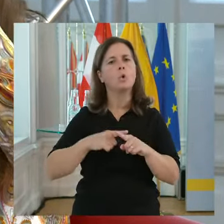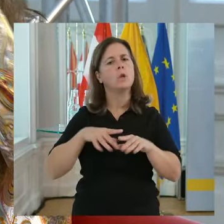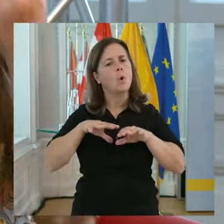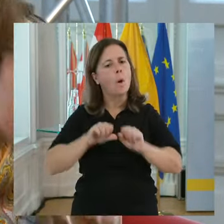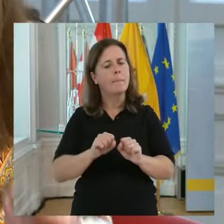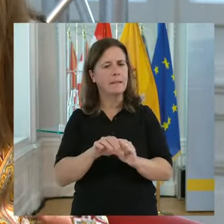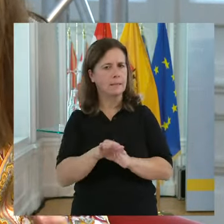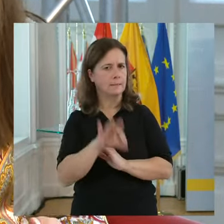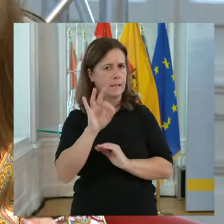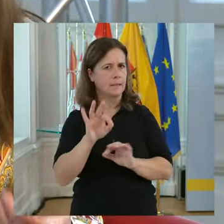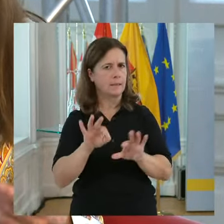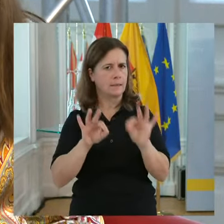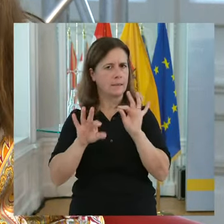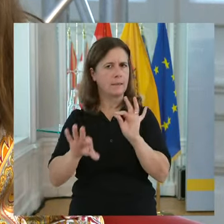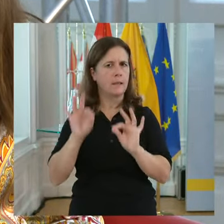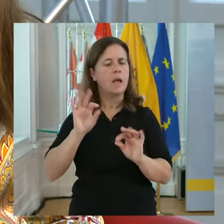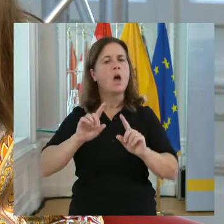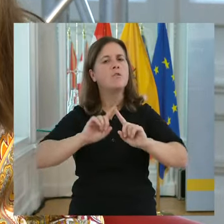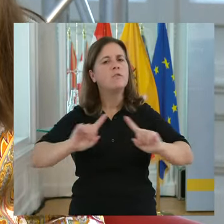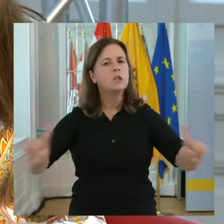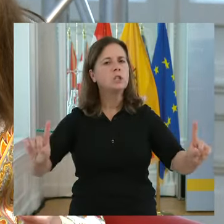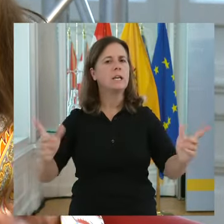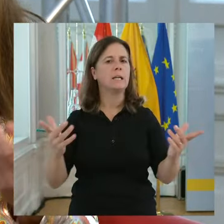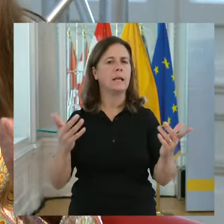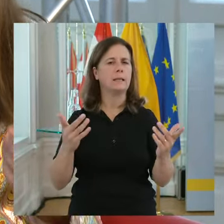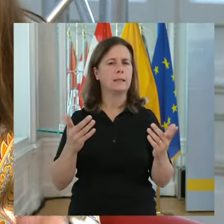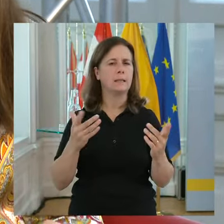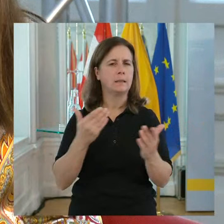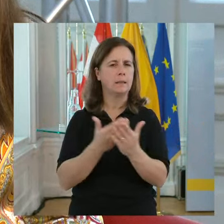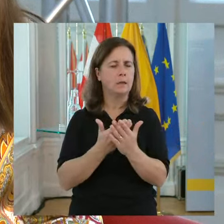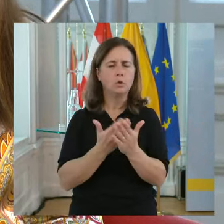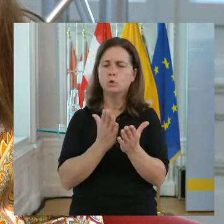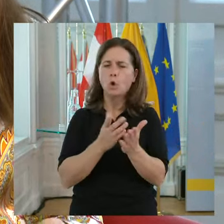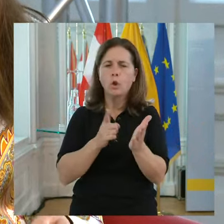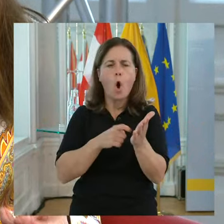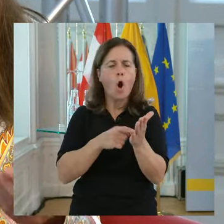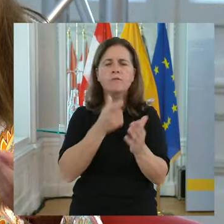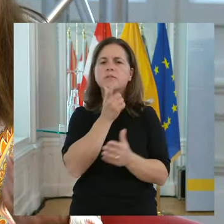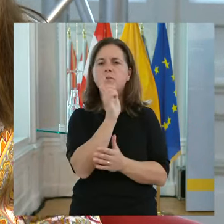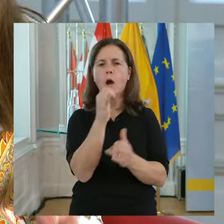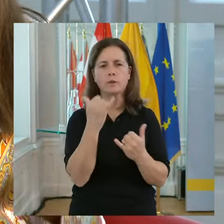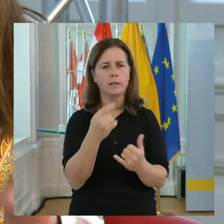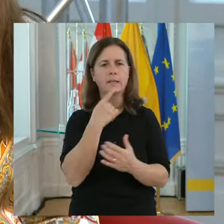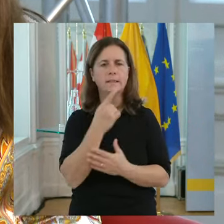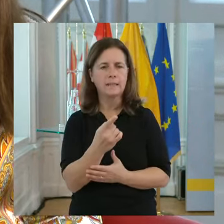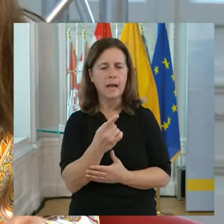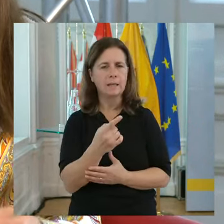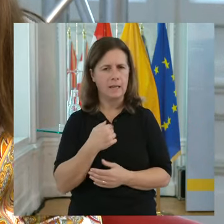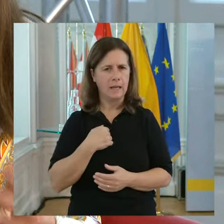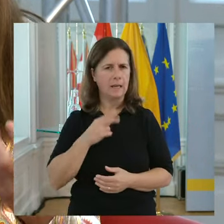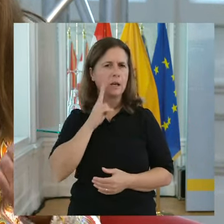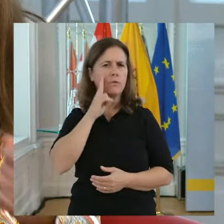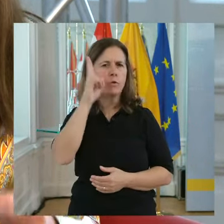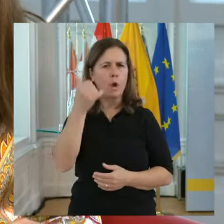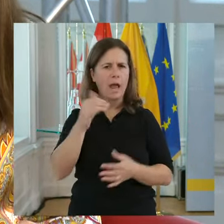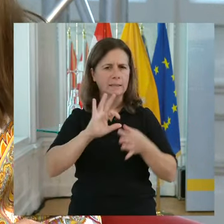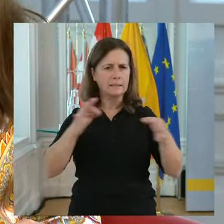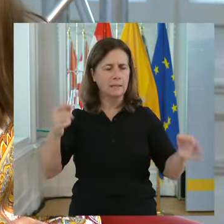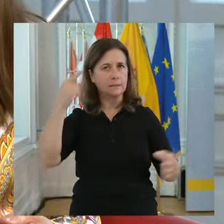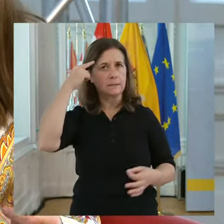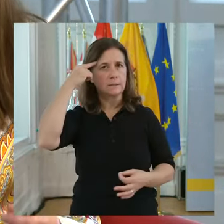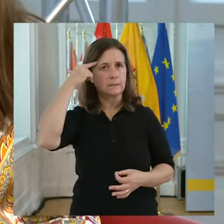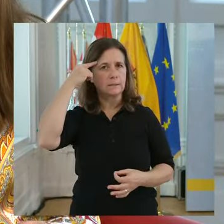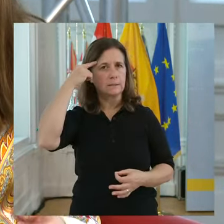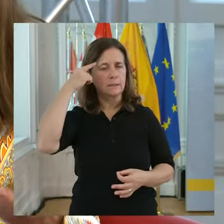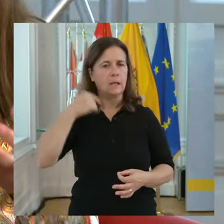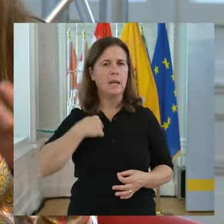Kompetenzen, das Verschiedensein, das ist halt schon so oft gefallen. Ich habe in der Früh einen Satz für mich im Kopf gehabt und habe